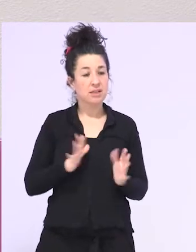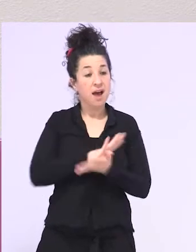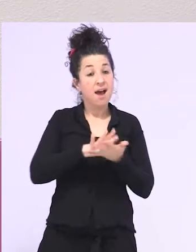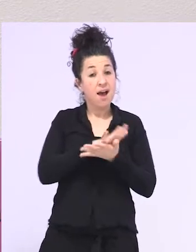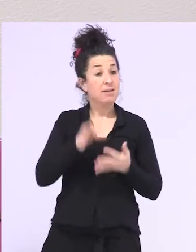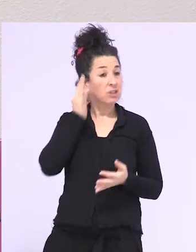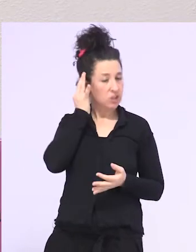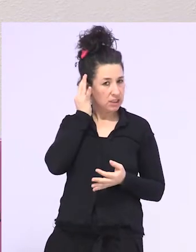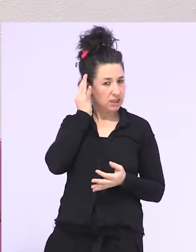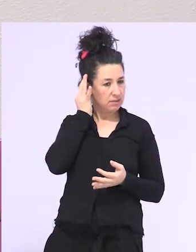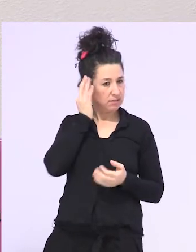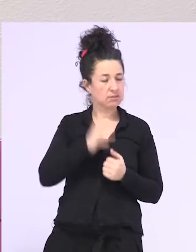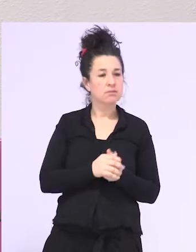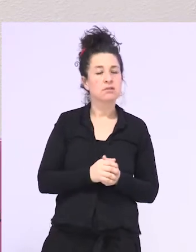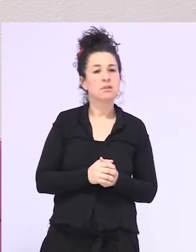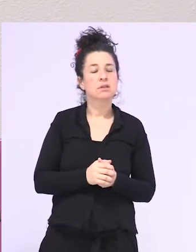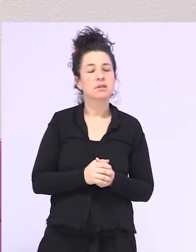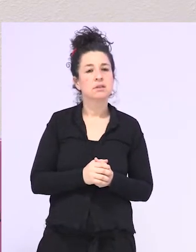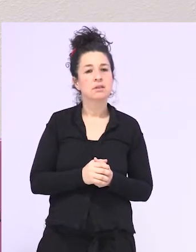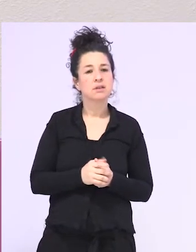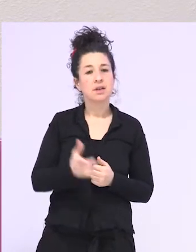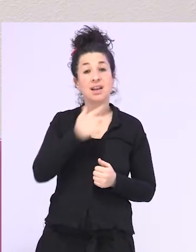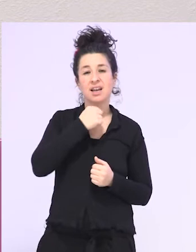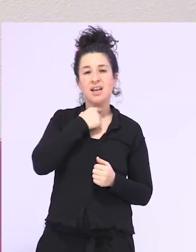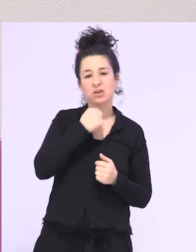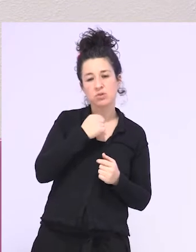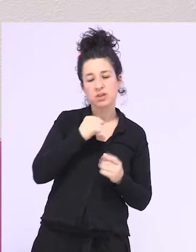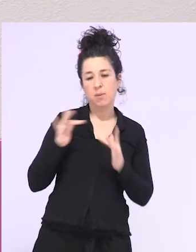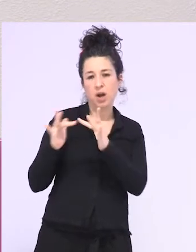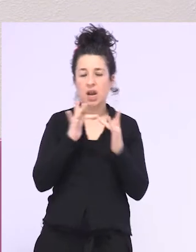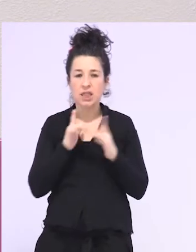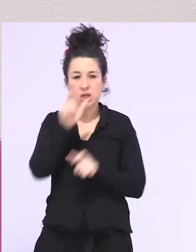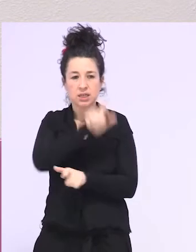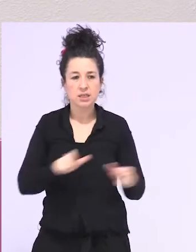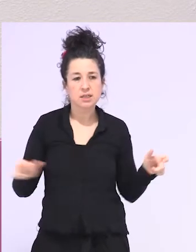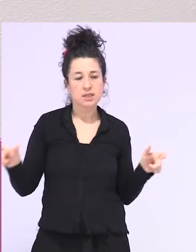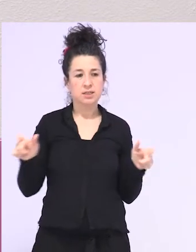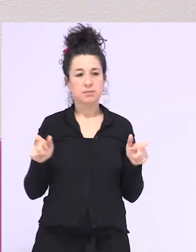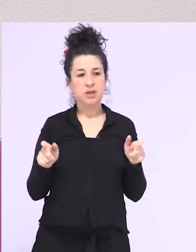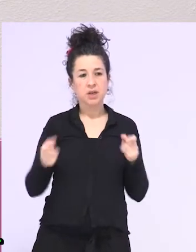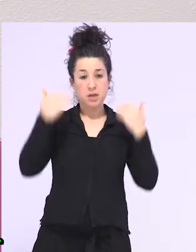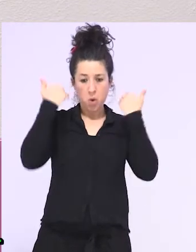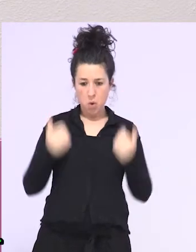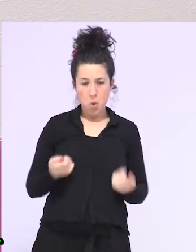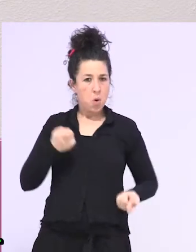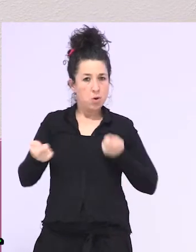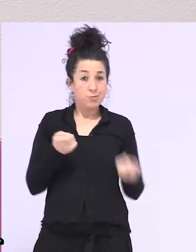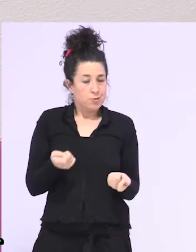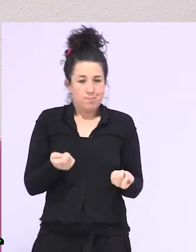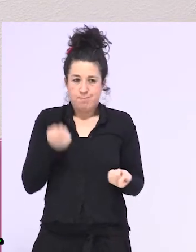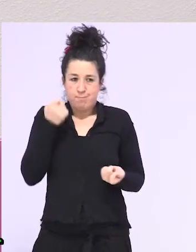da. Pertsona arteko harremanak abiatzea gustatu ohi zaio. Bere burua gutxiago kontrolatzeko joera dauka, eta